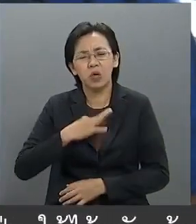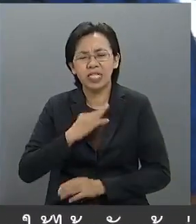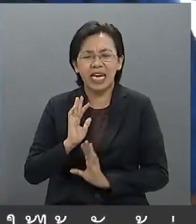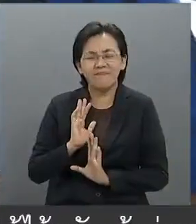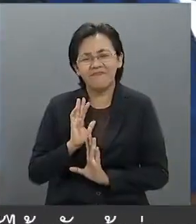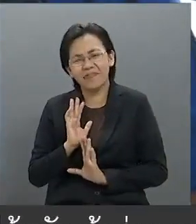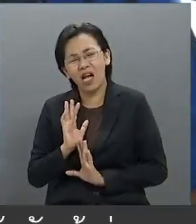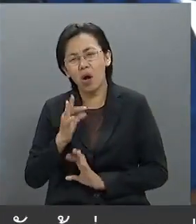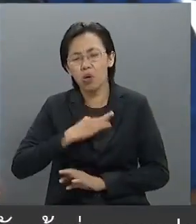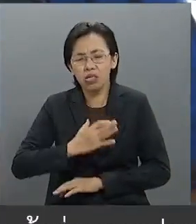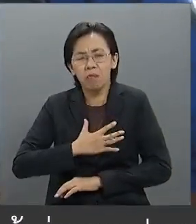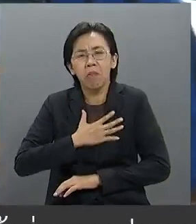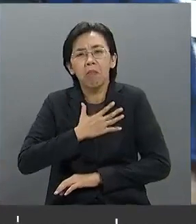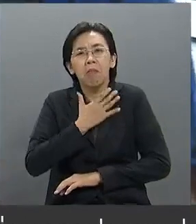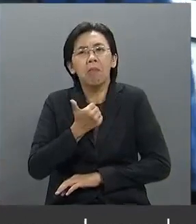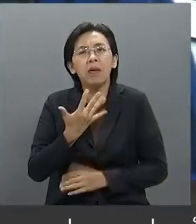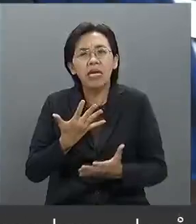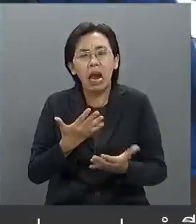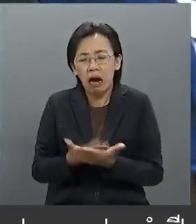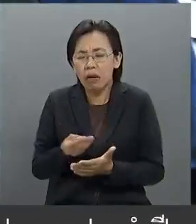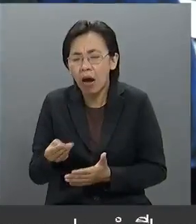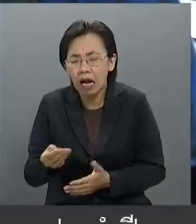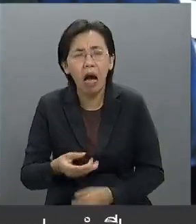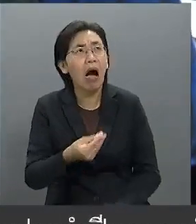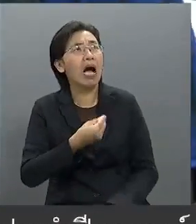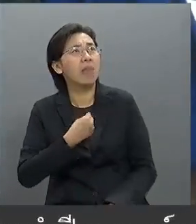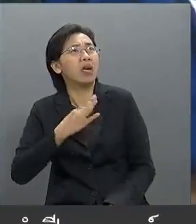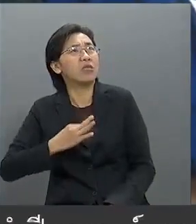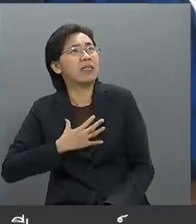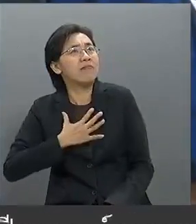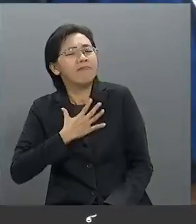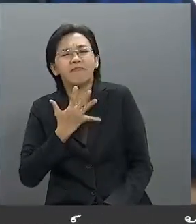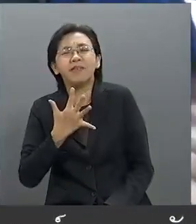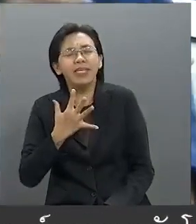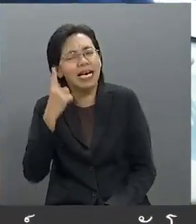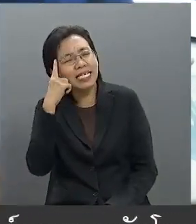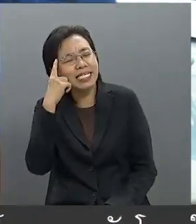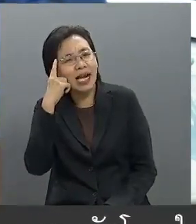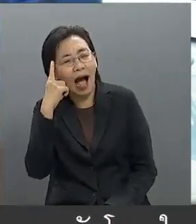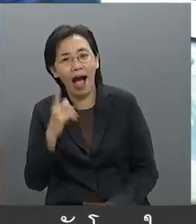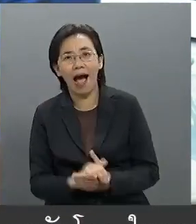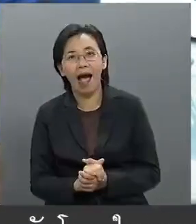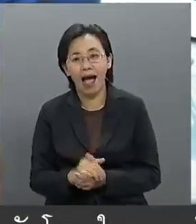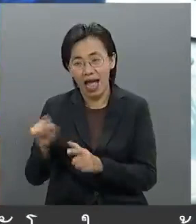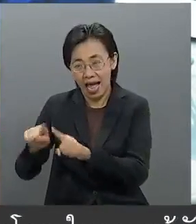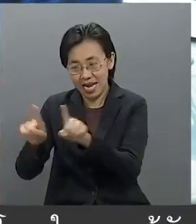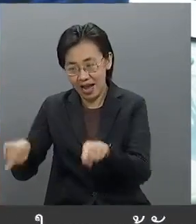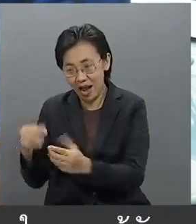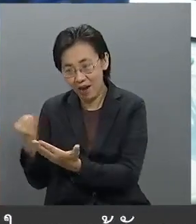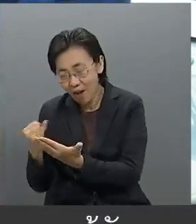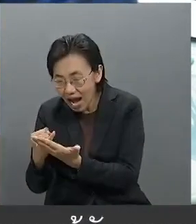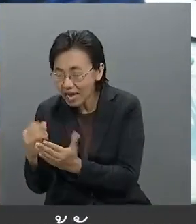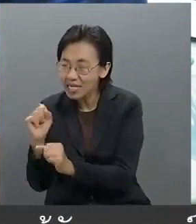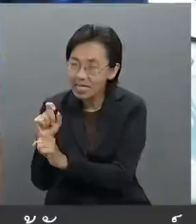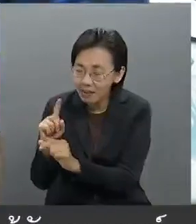ในตัวเองหรืออะไรอย่างนี้นะก็เลยคิดว่าทำไมเราไม่เอางานของน้องมาเ